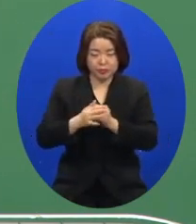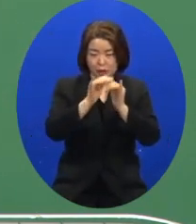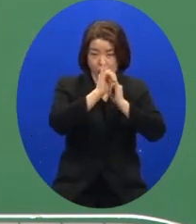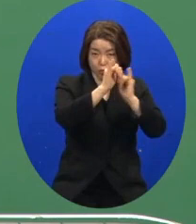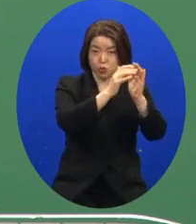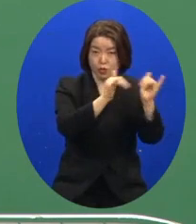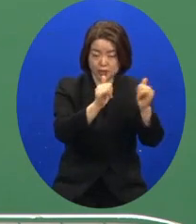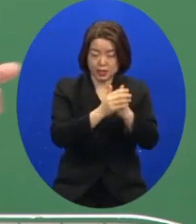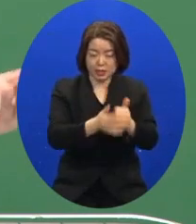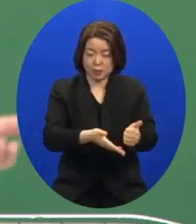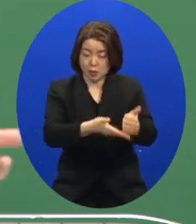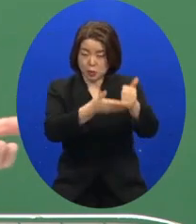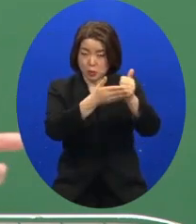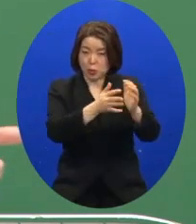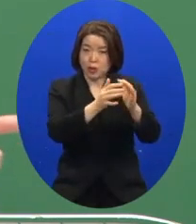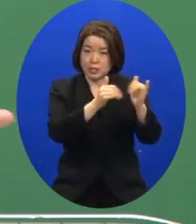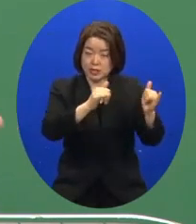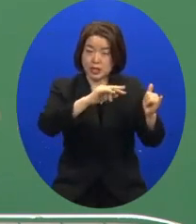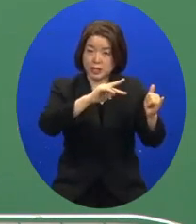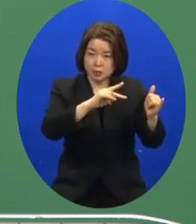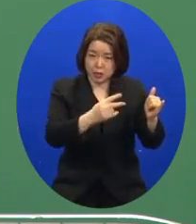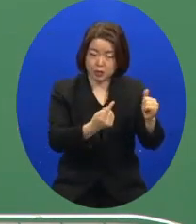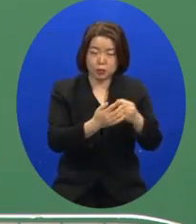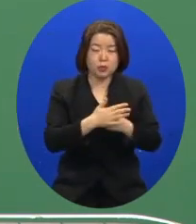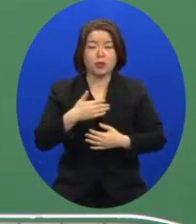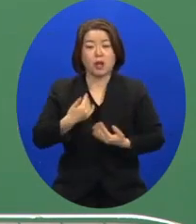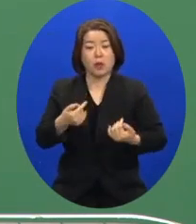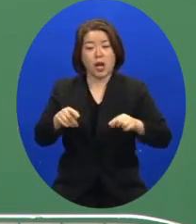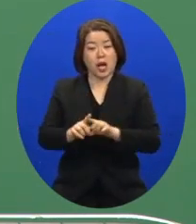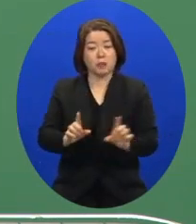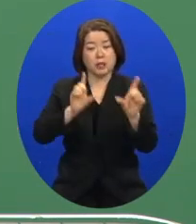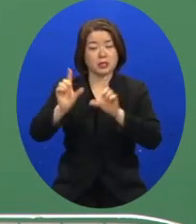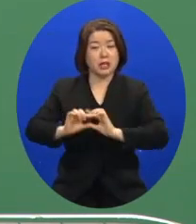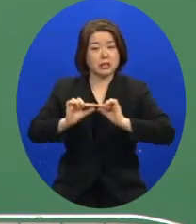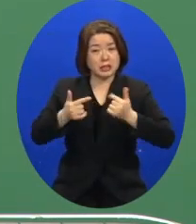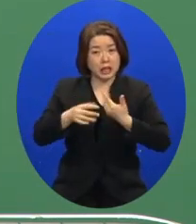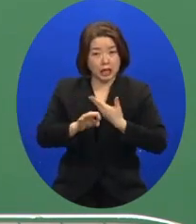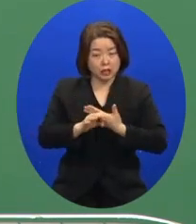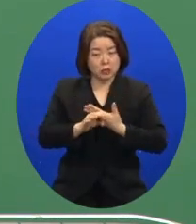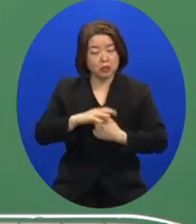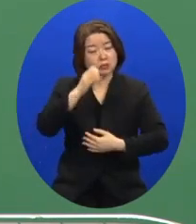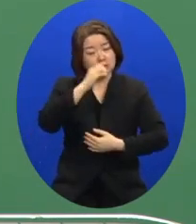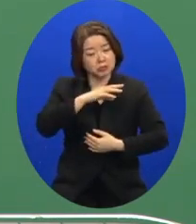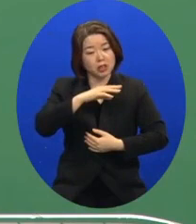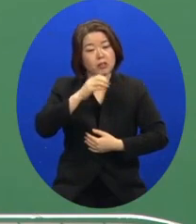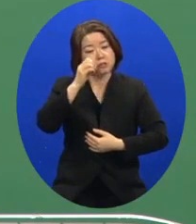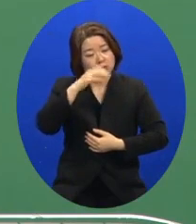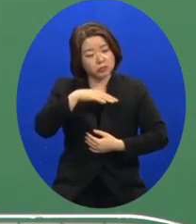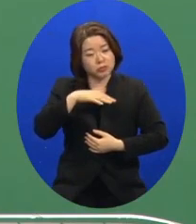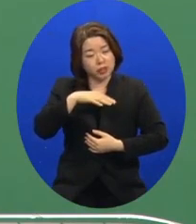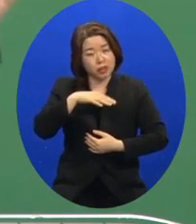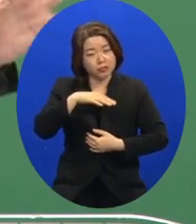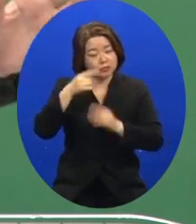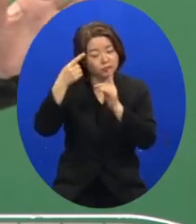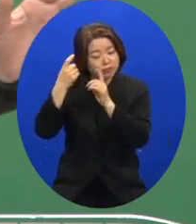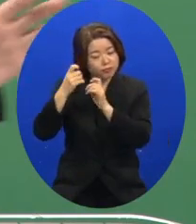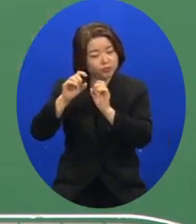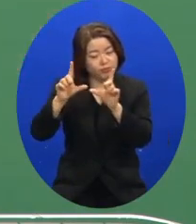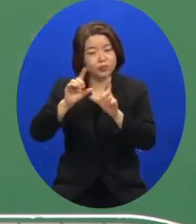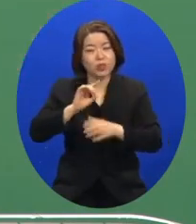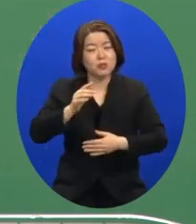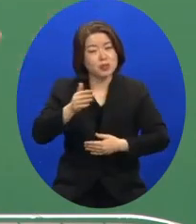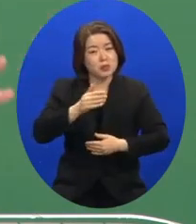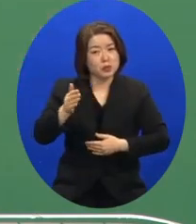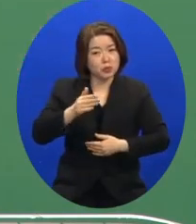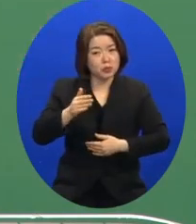존경하는 사람이라도 나와 함께 살지 않는 사람의 생일은 그냥 기념일일 뿐입니다. 오늘이 그 사람의